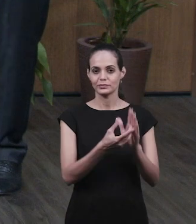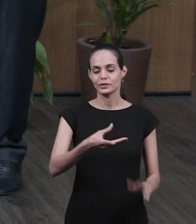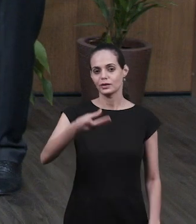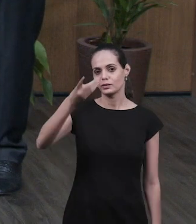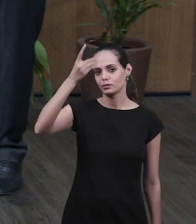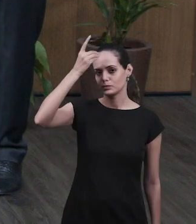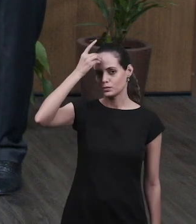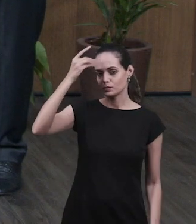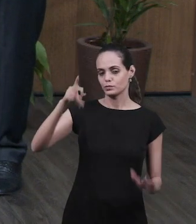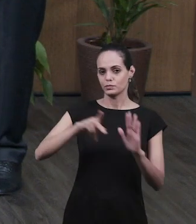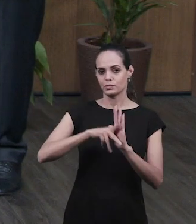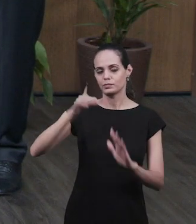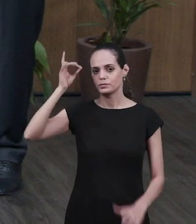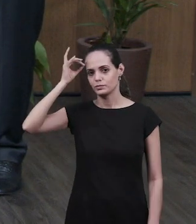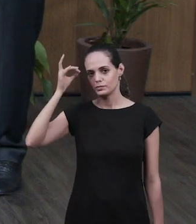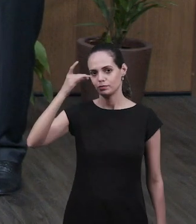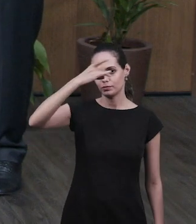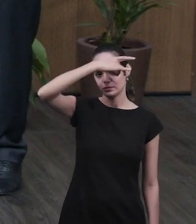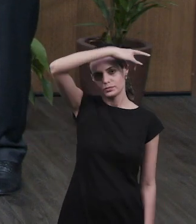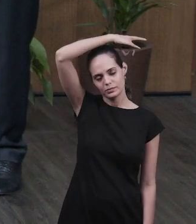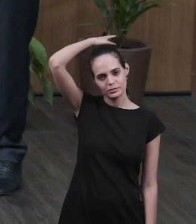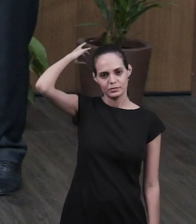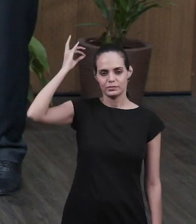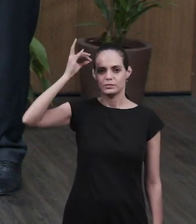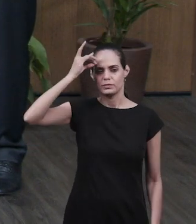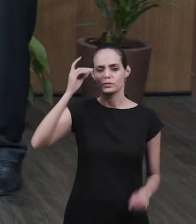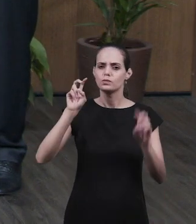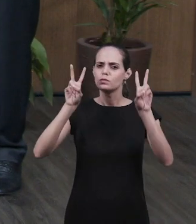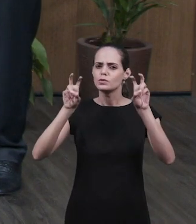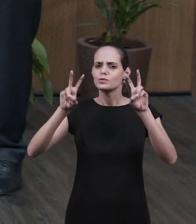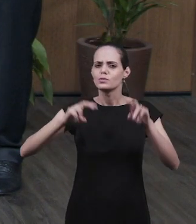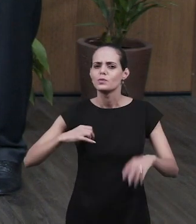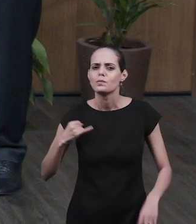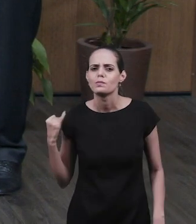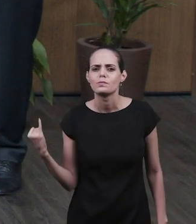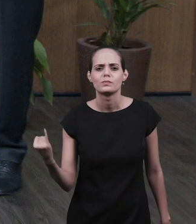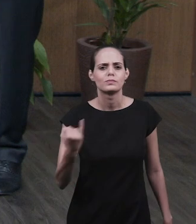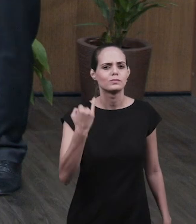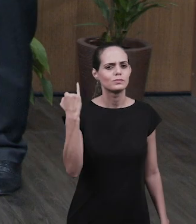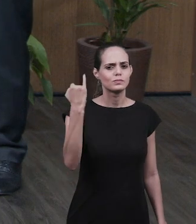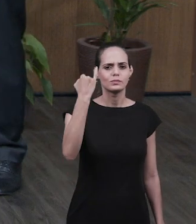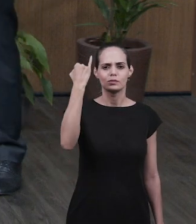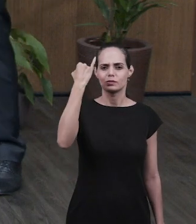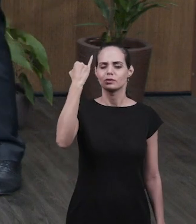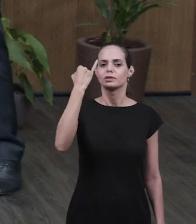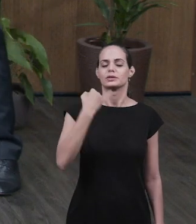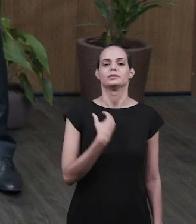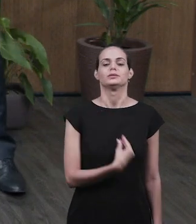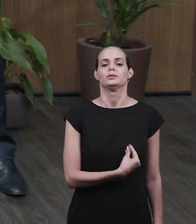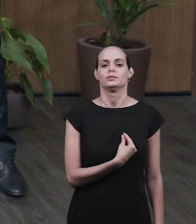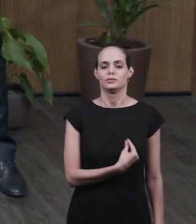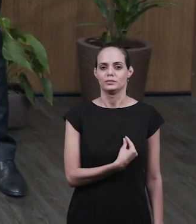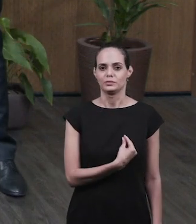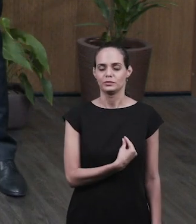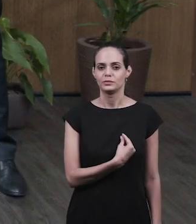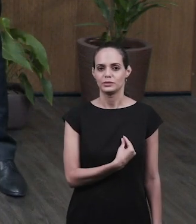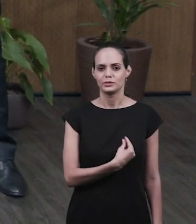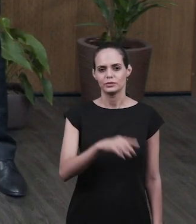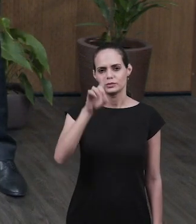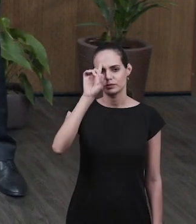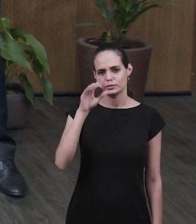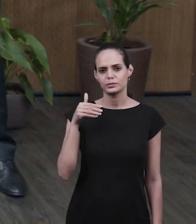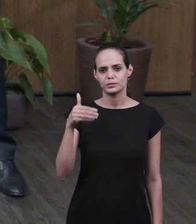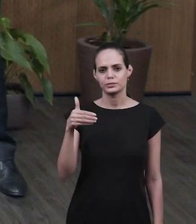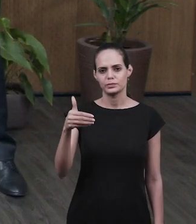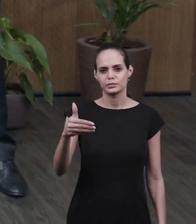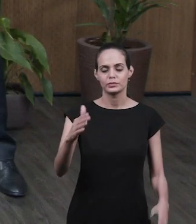de la programmation d'aujourd'hui porte sur les dons spirituels. Une thématique très importante,